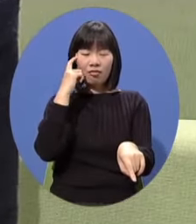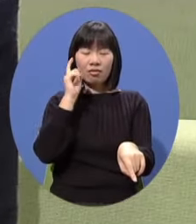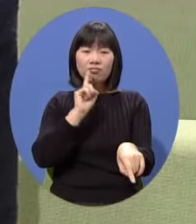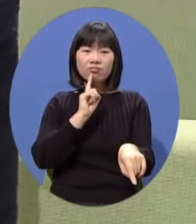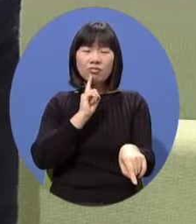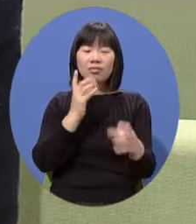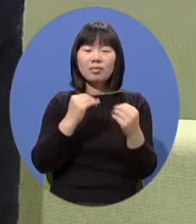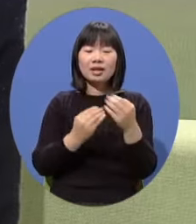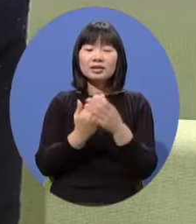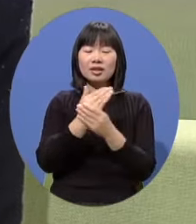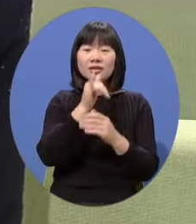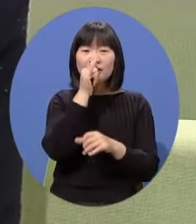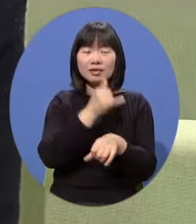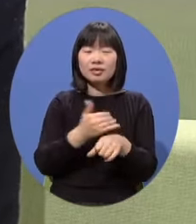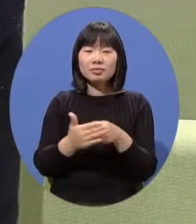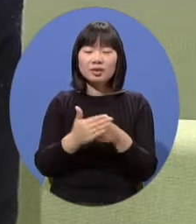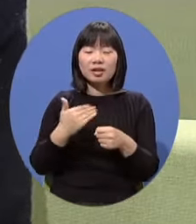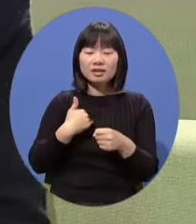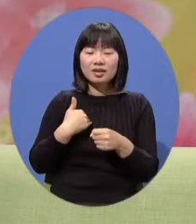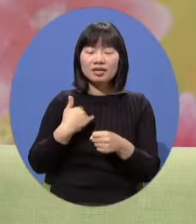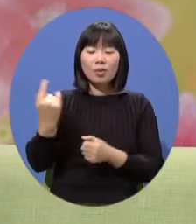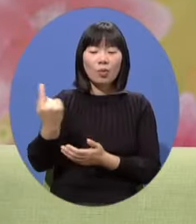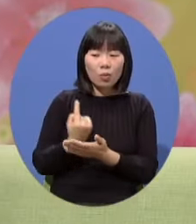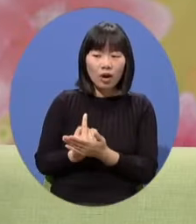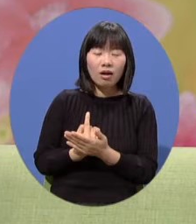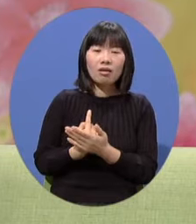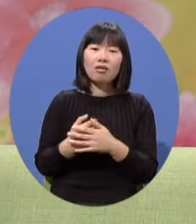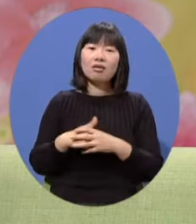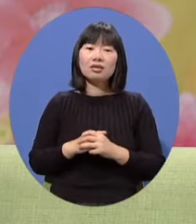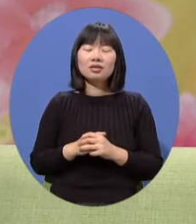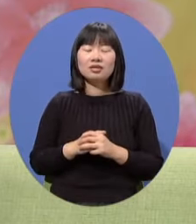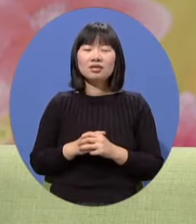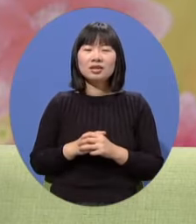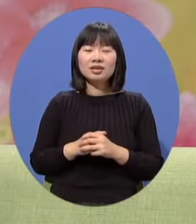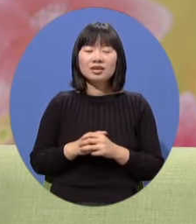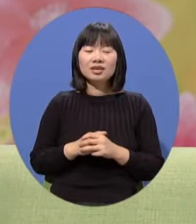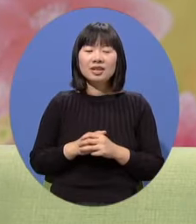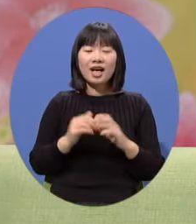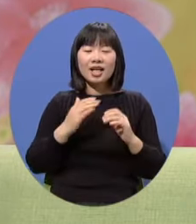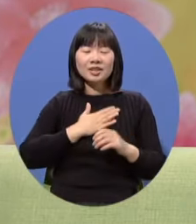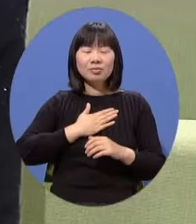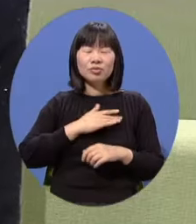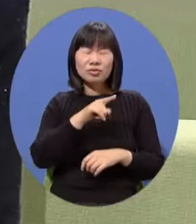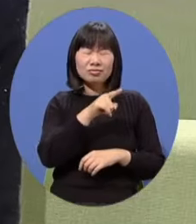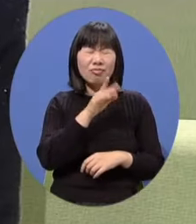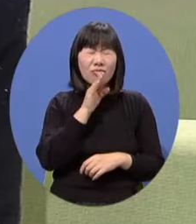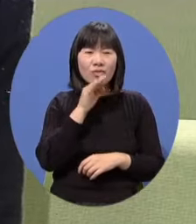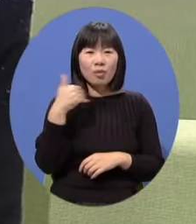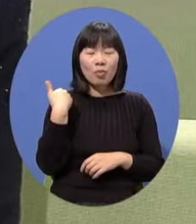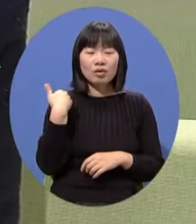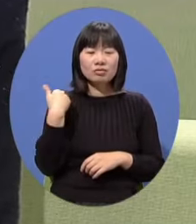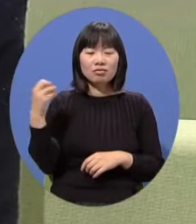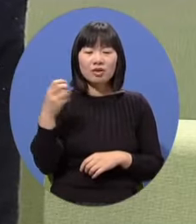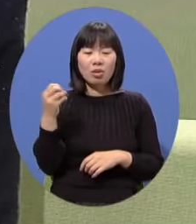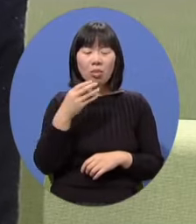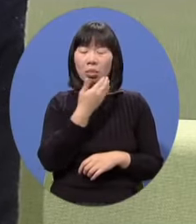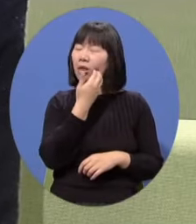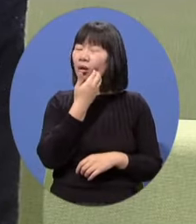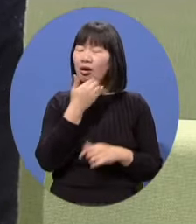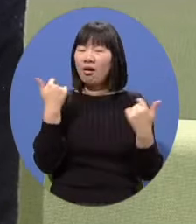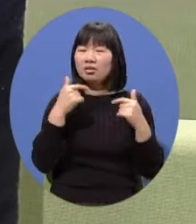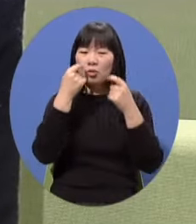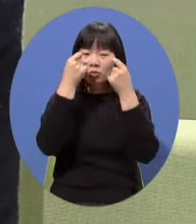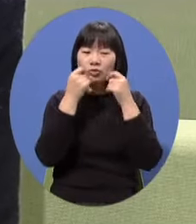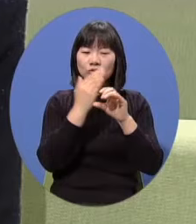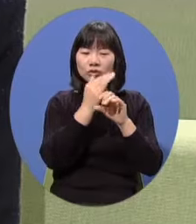얘기를 되게 많이 하세요. 그래서 저한테 오셔서도 애 기분을 정말 모르겠어요. 제가 왜 자주 삐지고 맨날